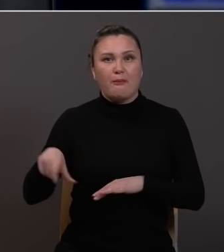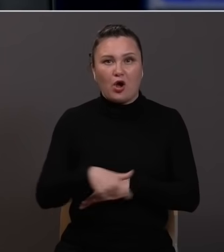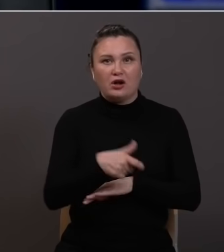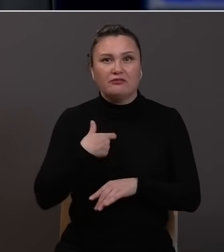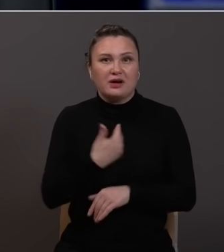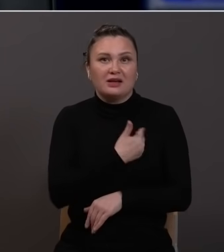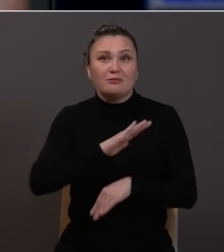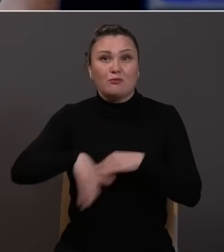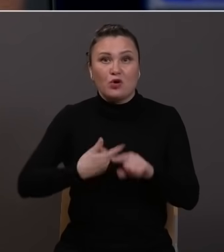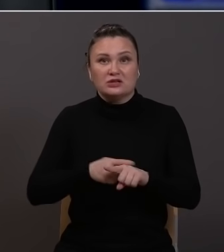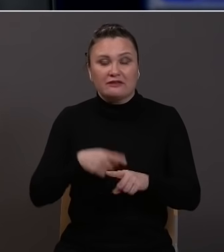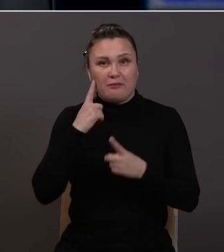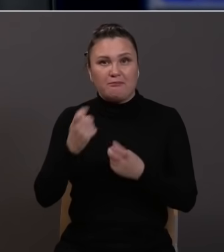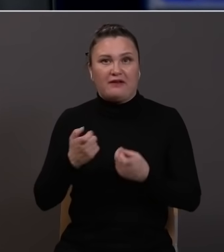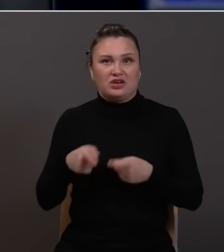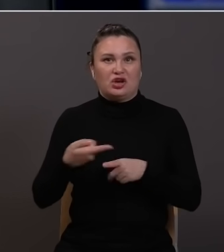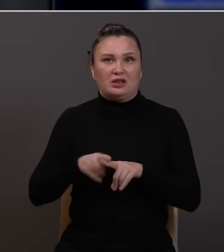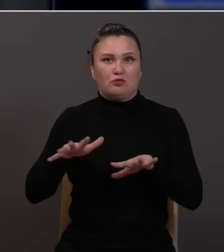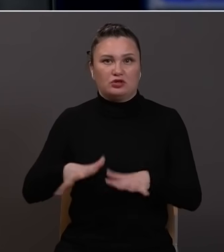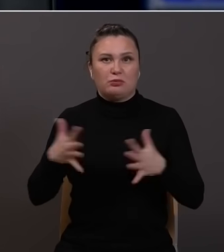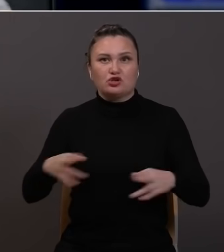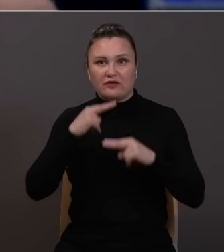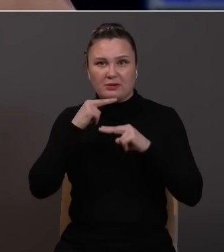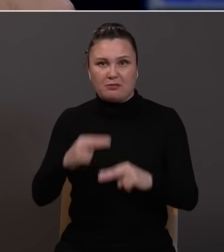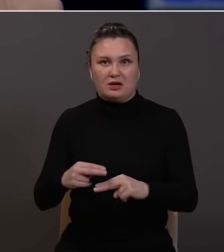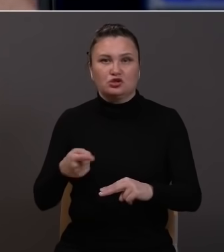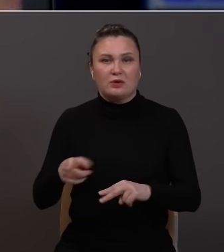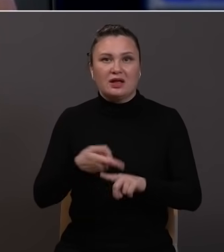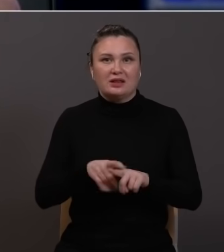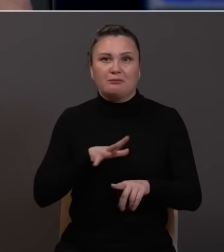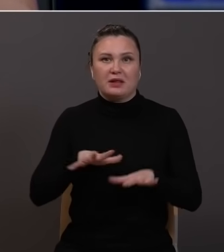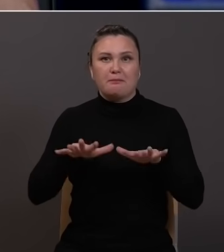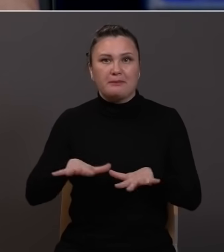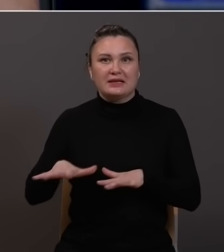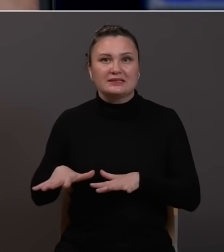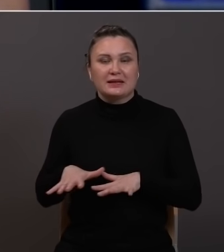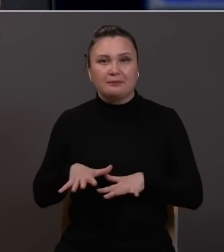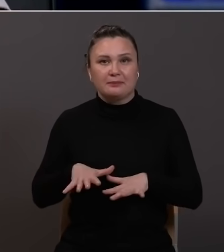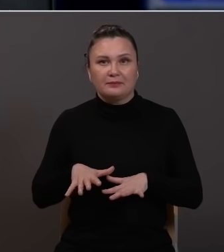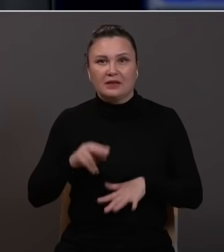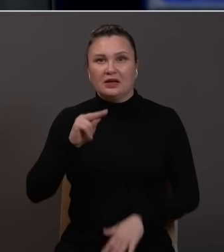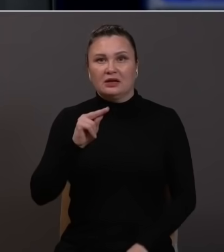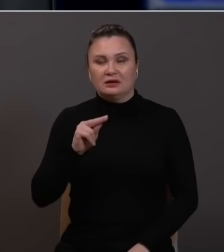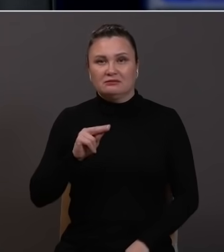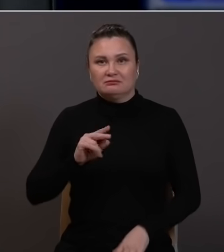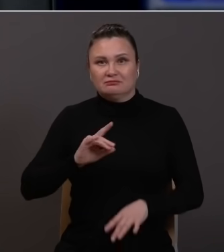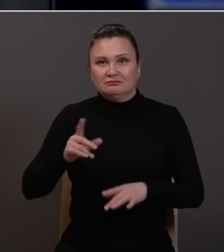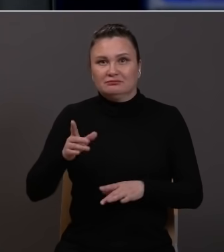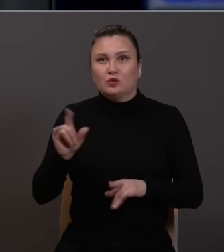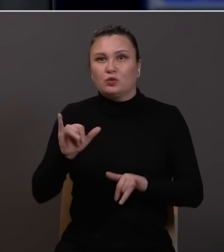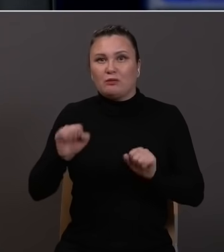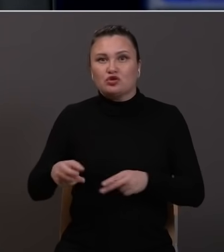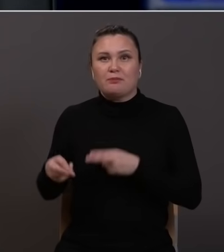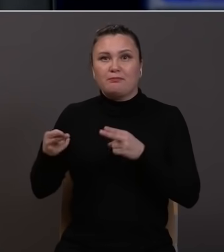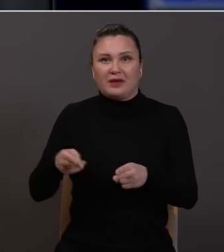Мы хотим после этого привлечь к нему большое внимание, чтобы это еще стало определенным местом челленджа, куда ты мог приехать